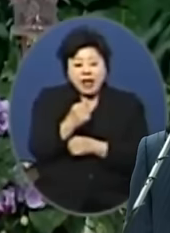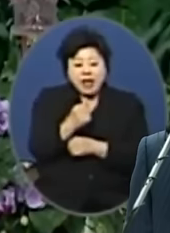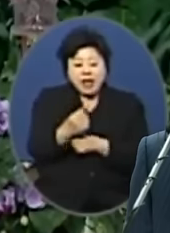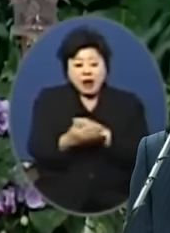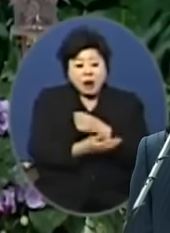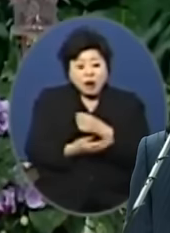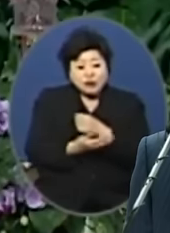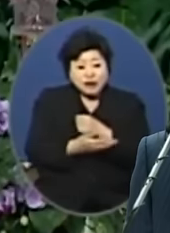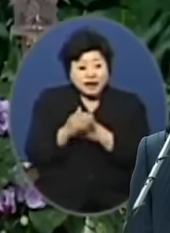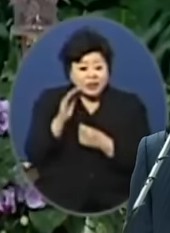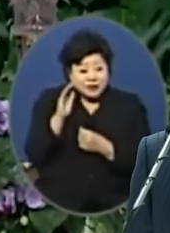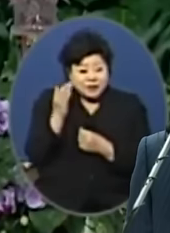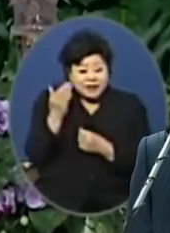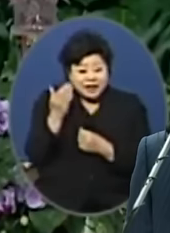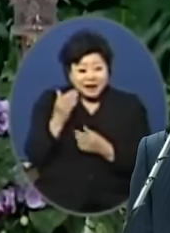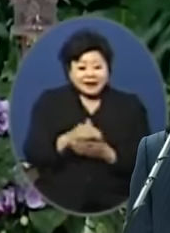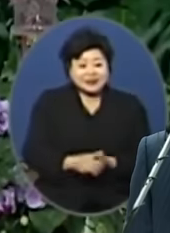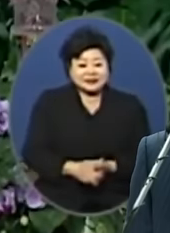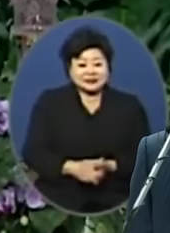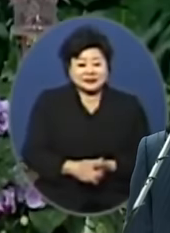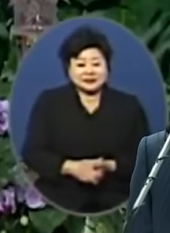거두게 되는 것입니다.